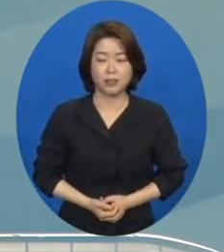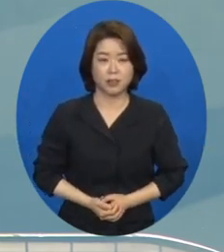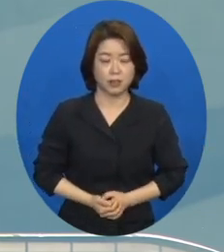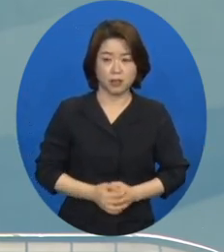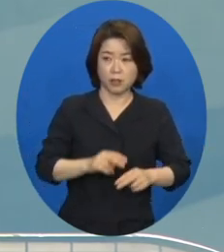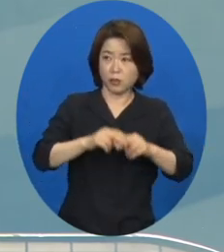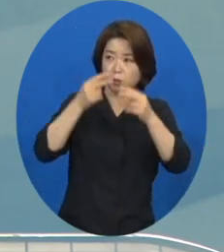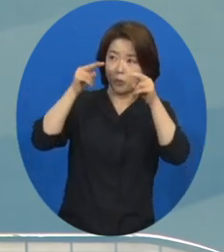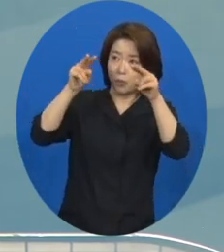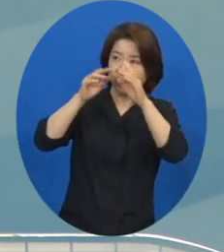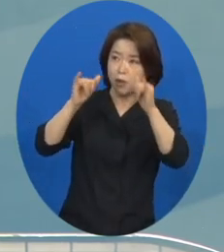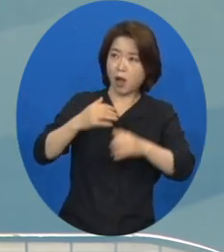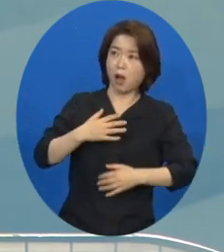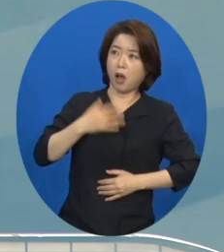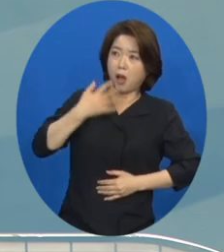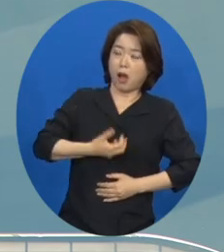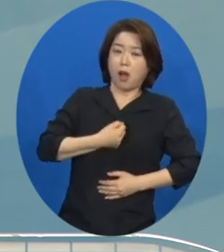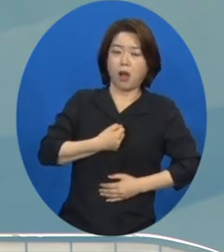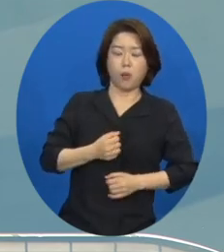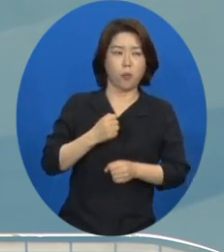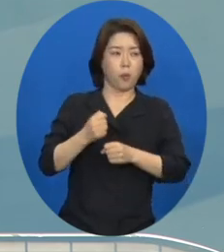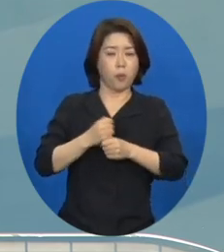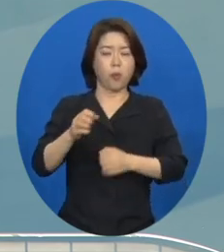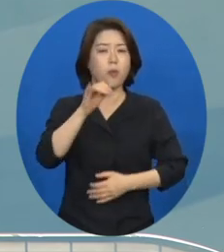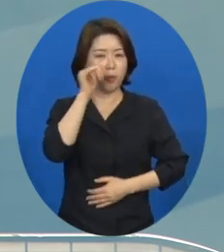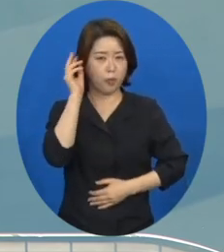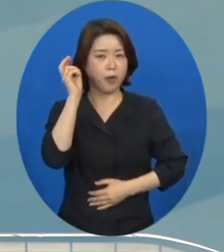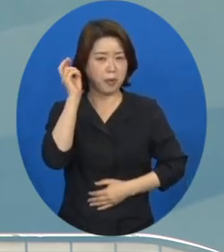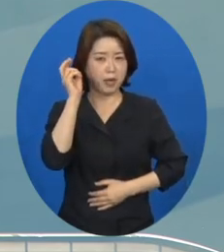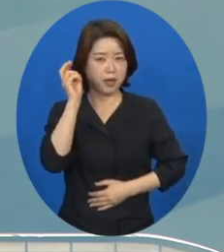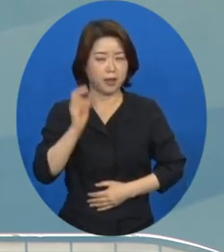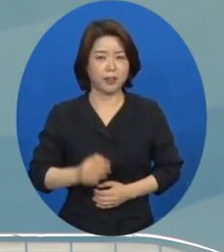관객들로서는 참 충격이고 또 황당하기도 했겠죠.